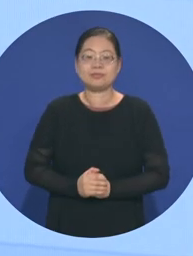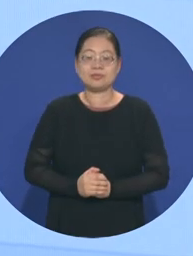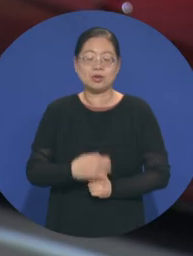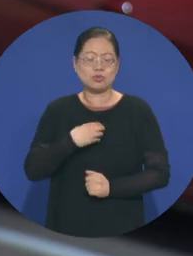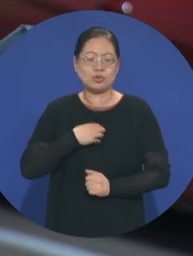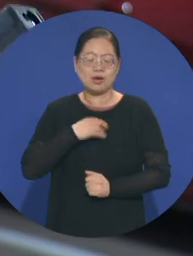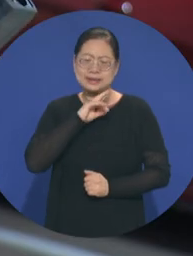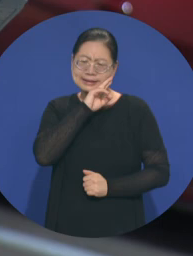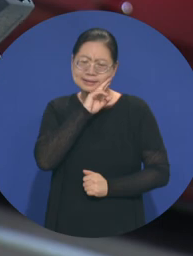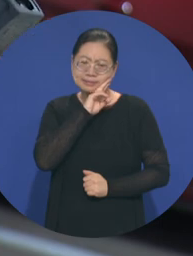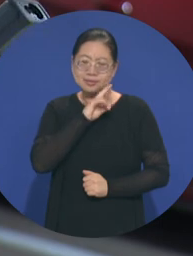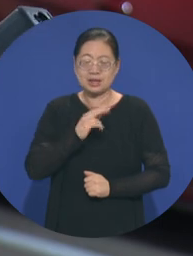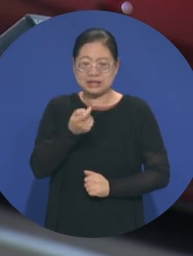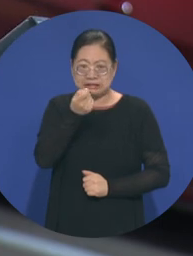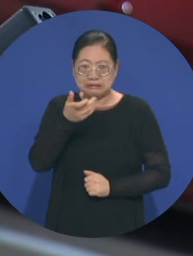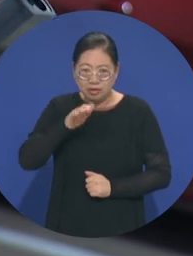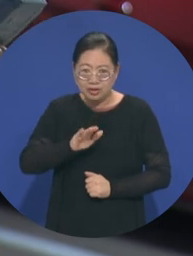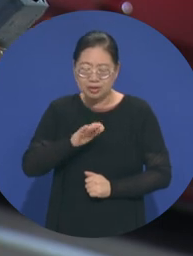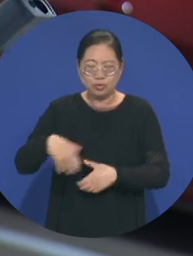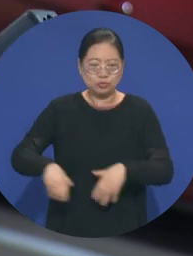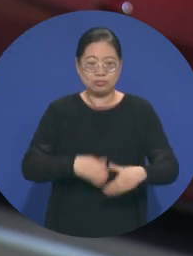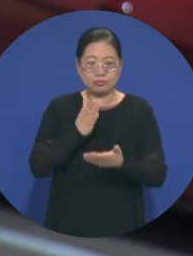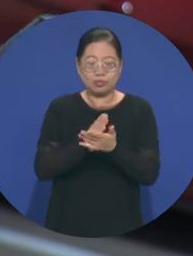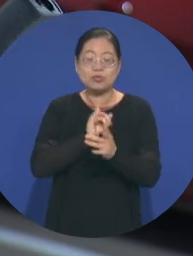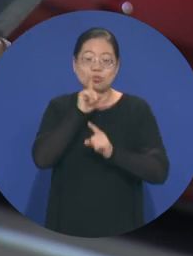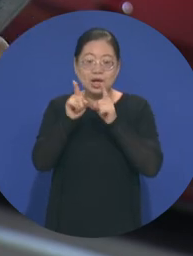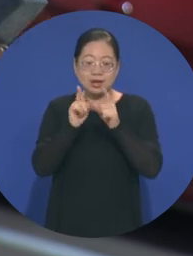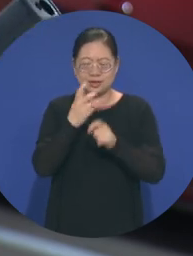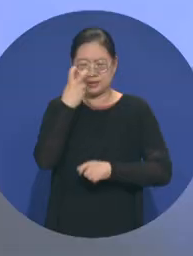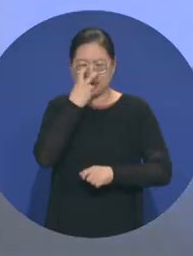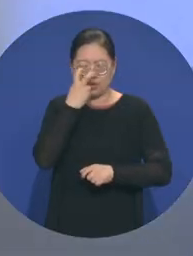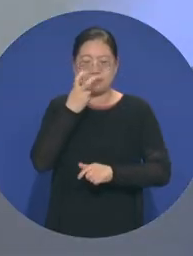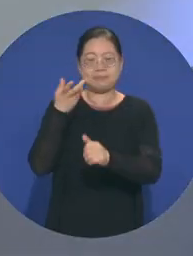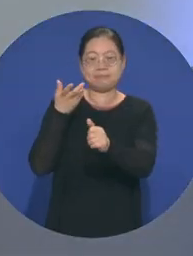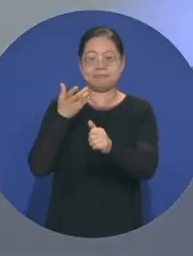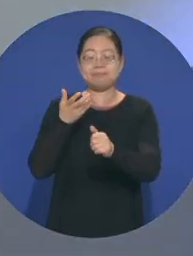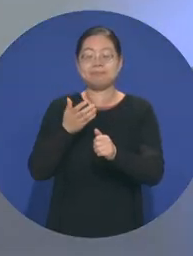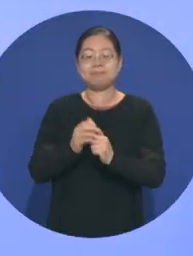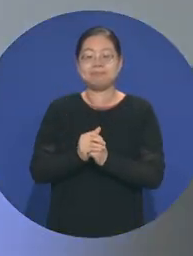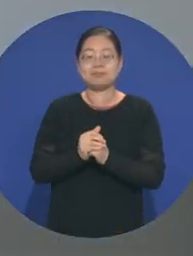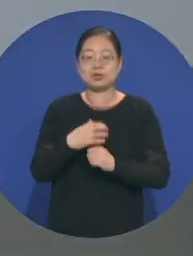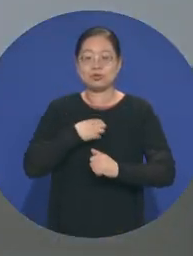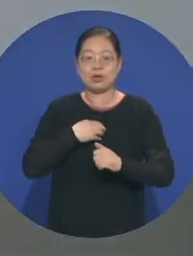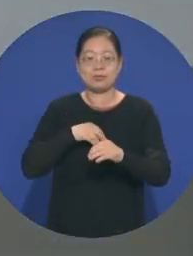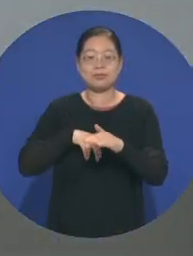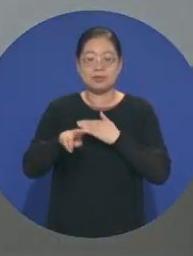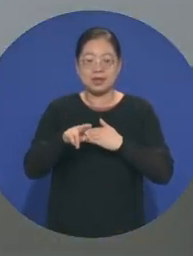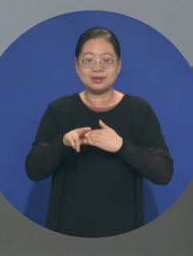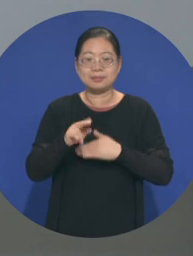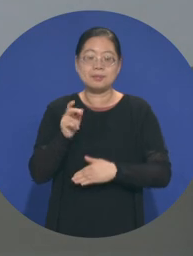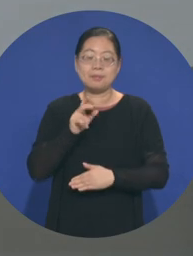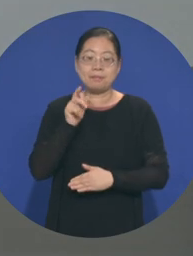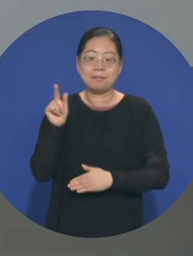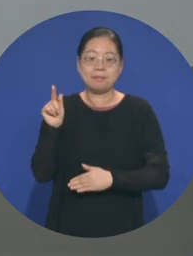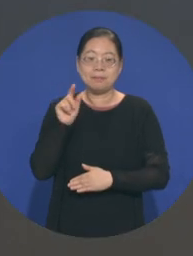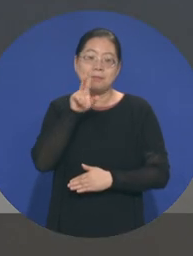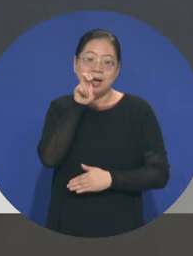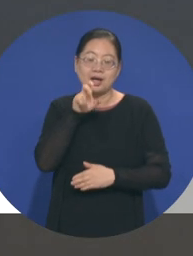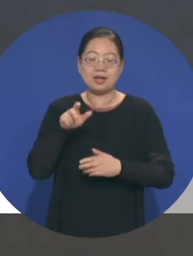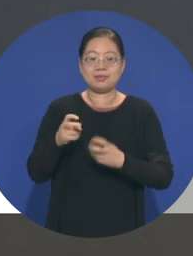중입니다 위험이 의심된다면 작은 것이라도 주저 말고 신청에 점검받는 것이 위험을 피하는 지름길입니다